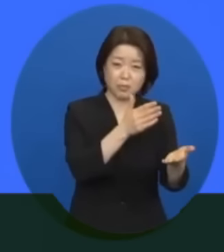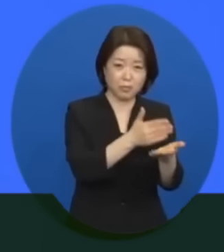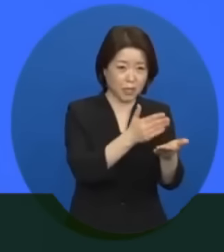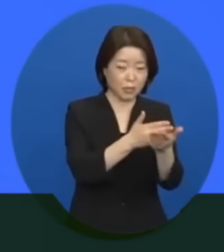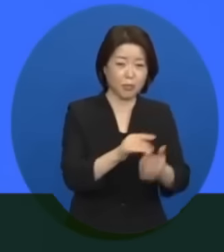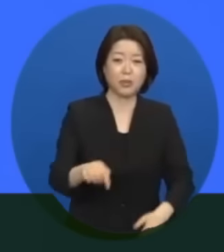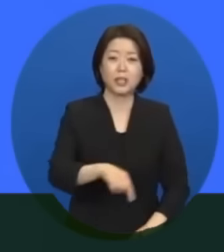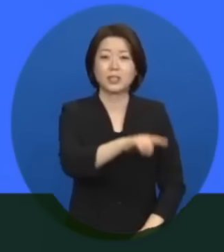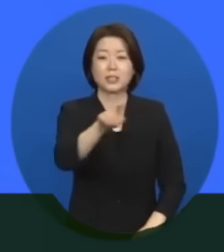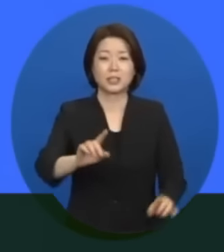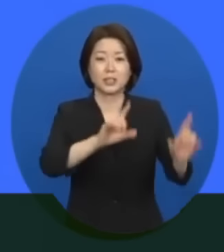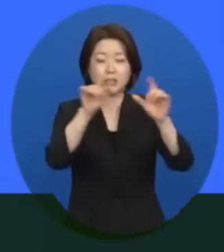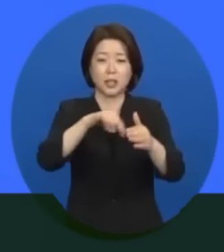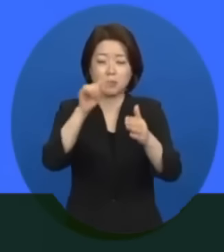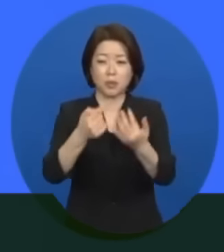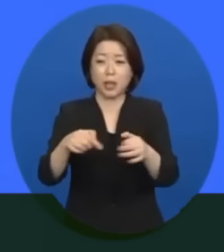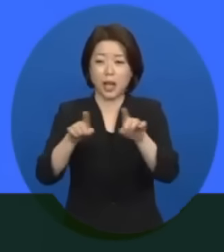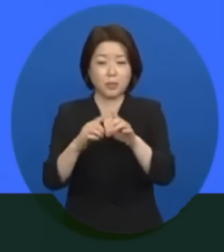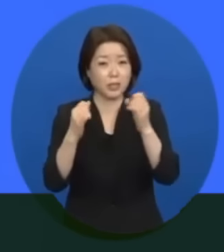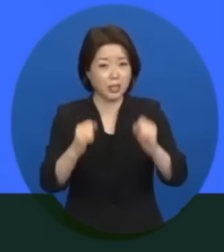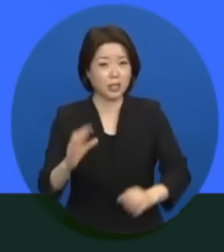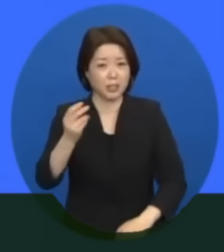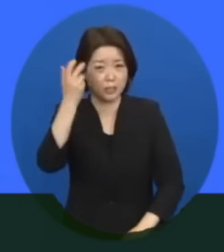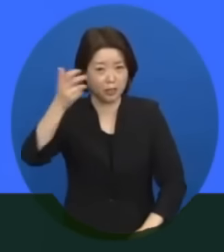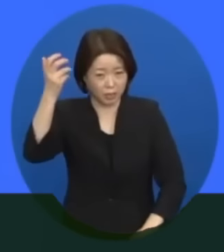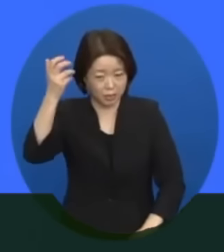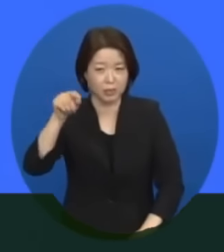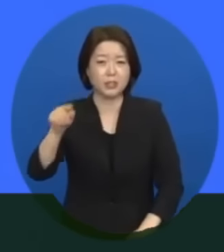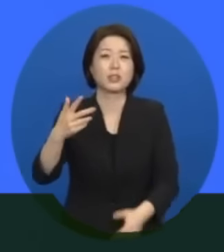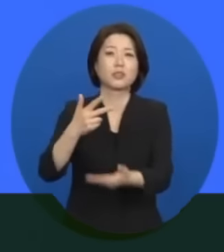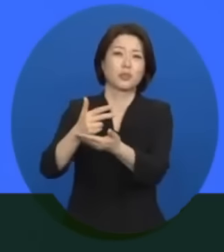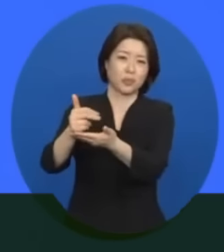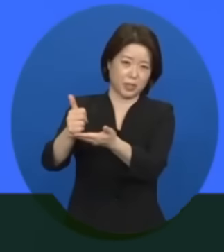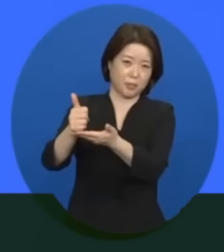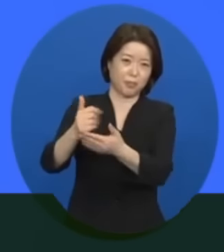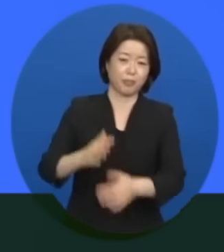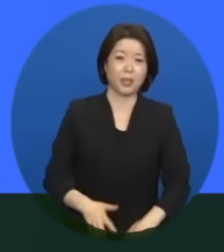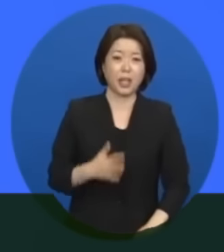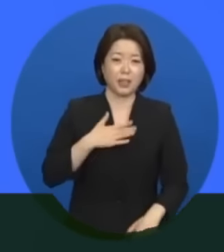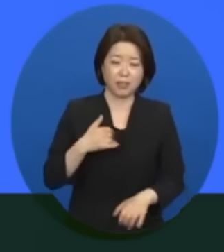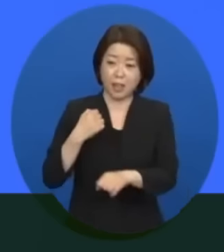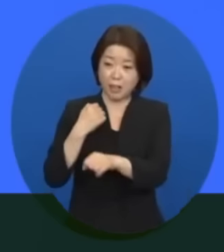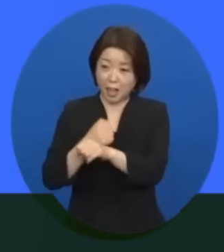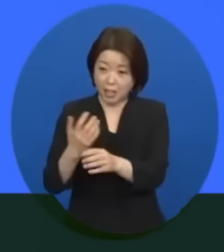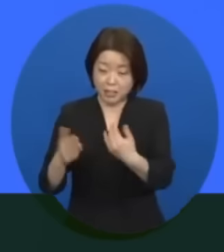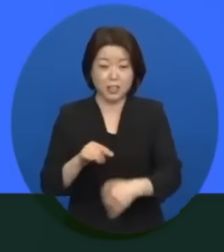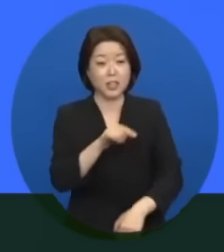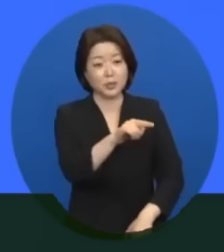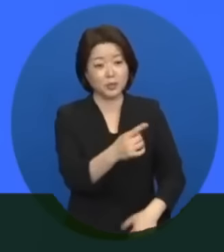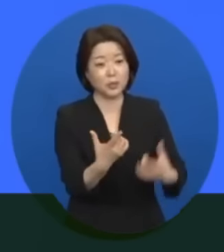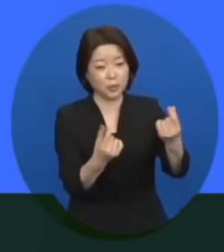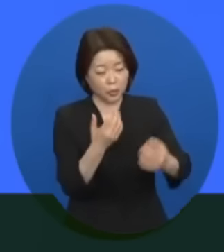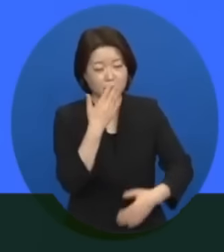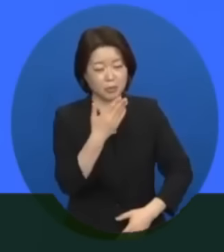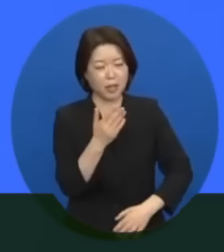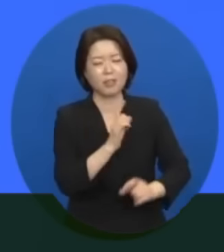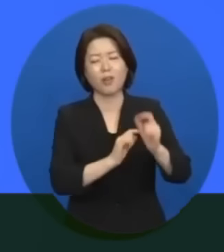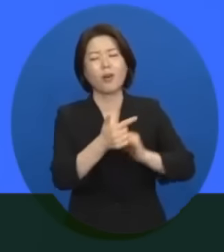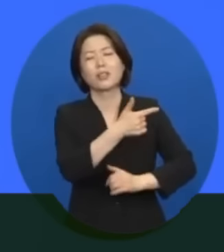그들의가 함께하신 성님로 주님 내가 하는 일을 그도 할 것이다 아니 더 큰 일을 할